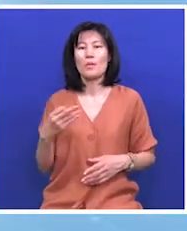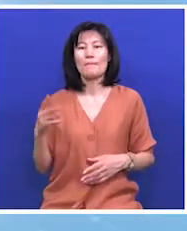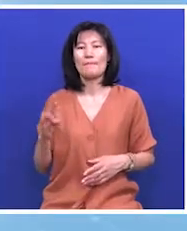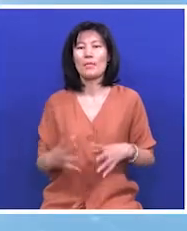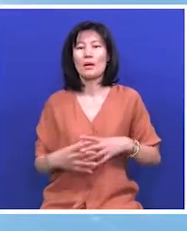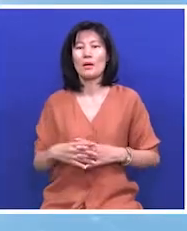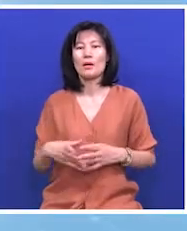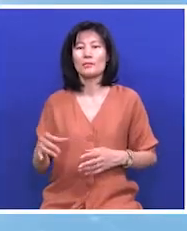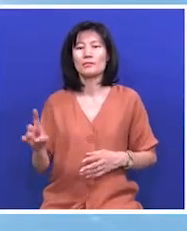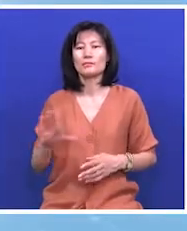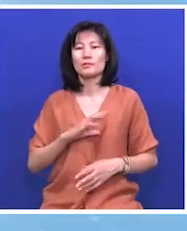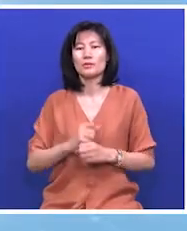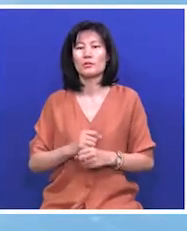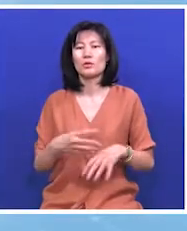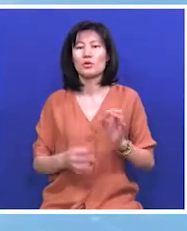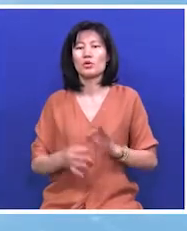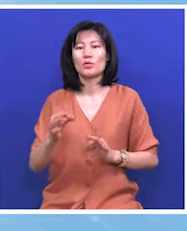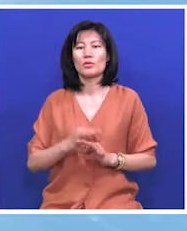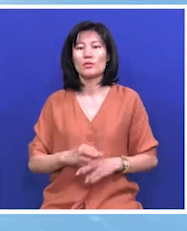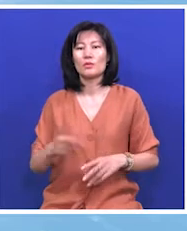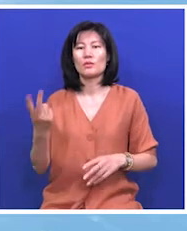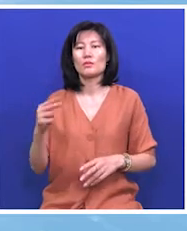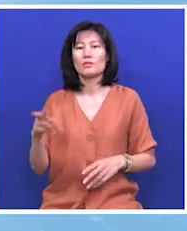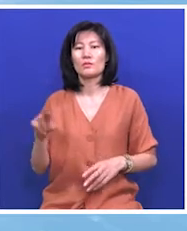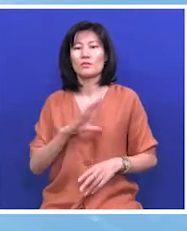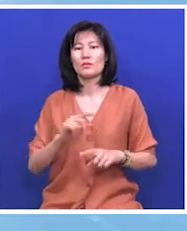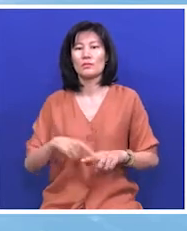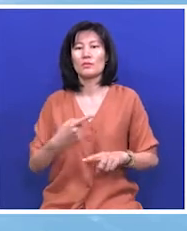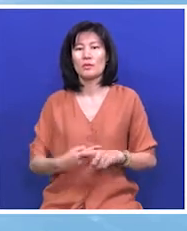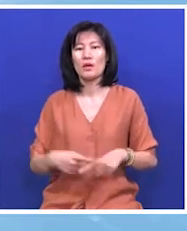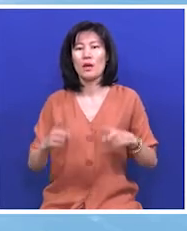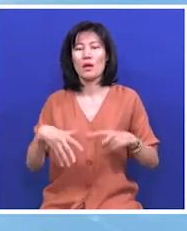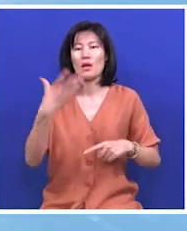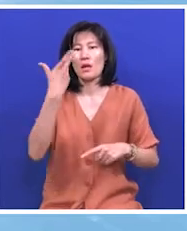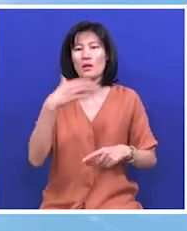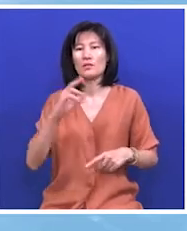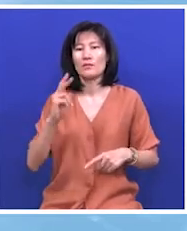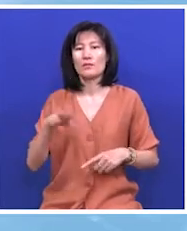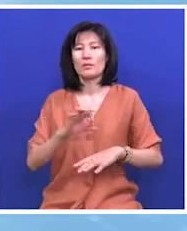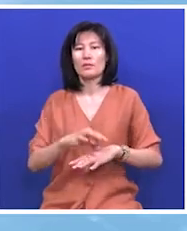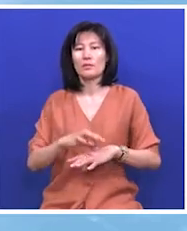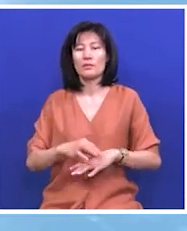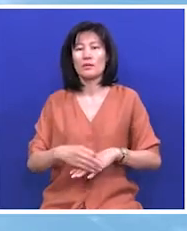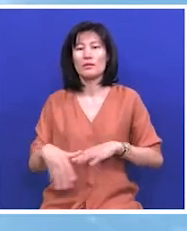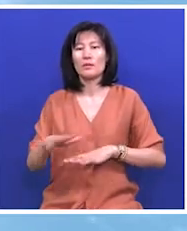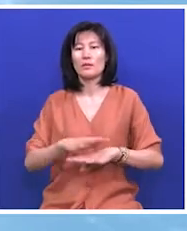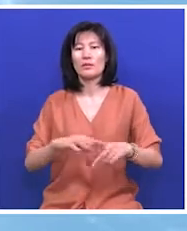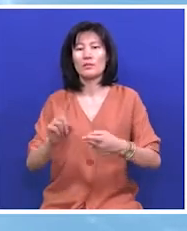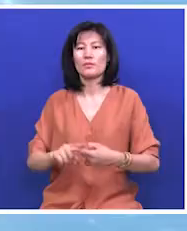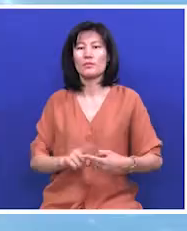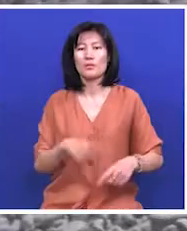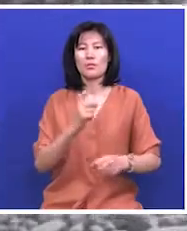Түркістан облысы Мақтарал ауданы Мырзакент кентіндегі құрылыс алаңы дезинфекцияланды. Бұл шараларда әртүрлі инфекциялық аурулардың ел